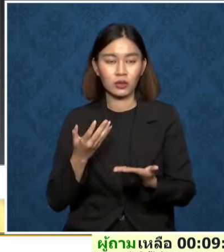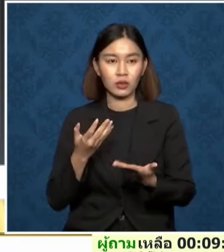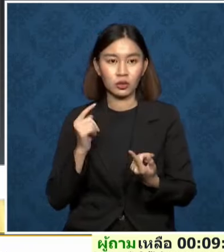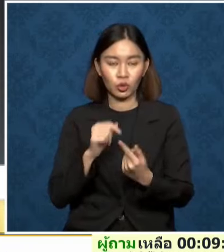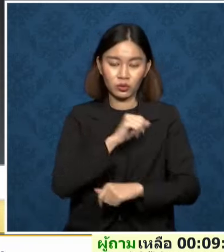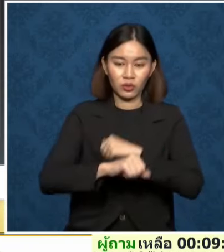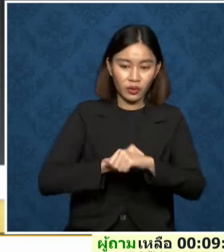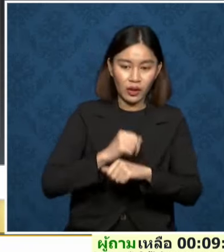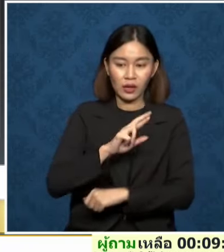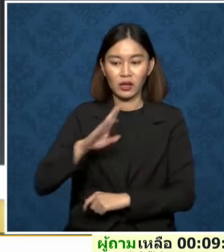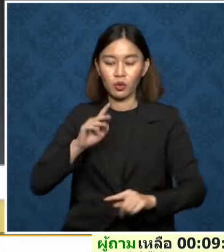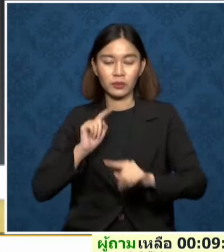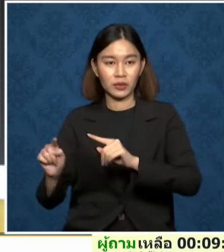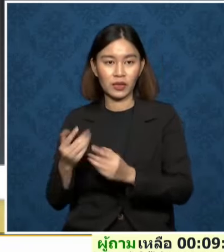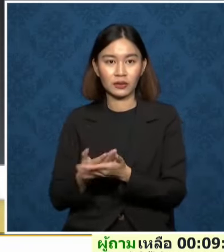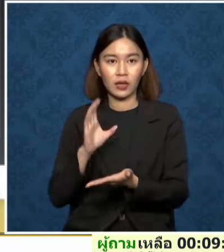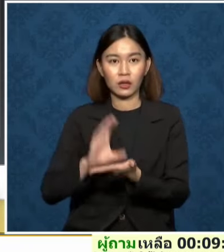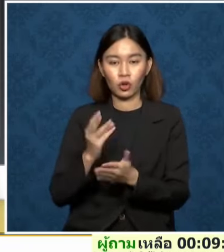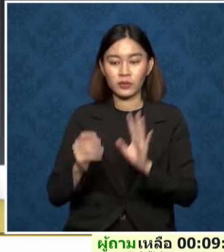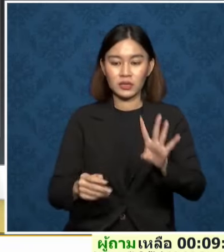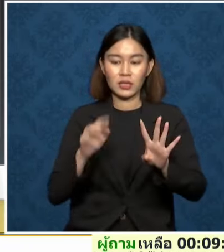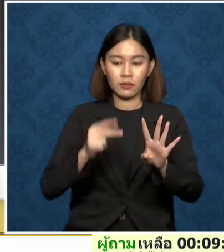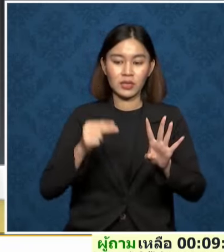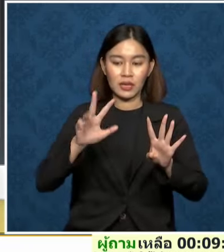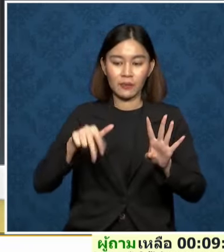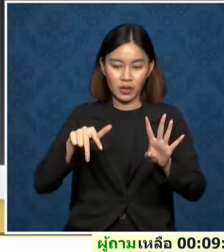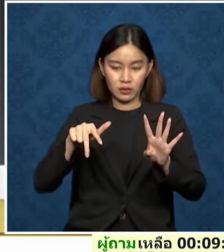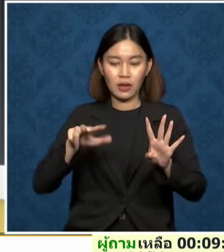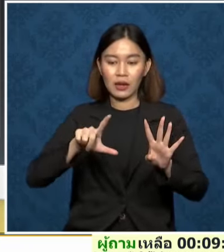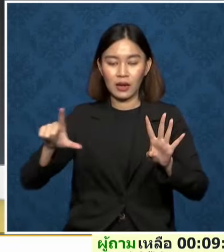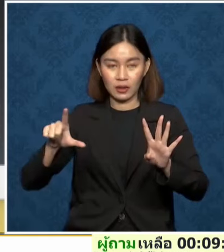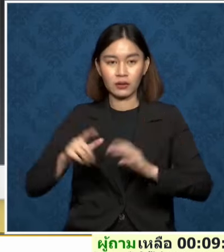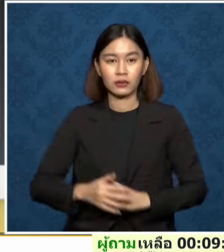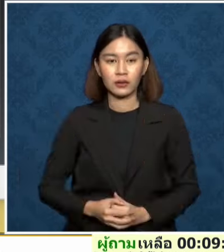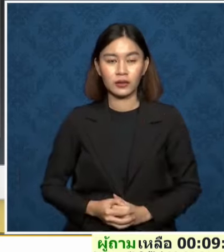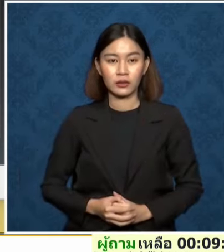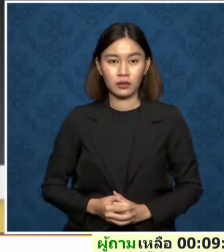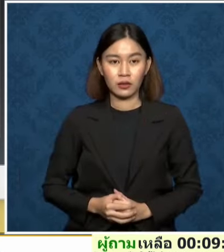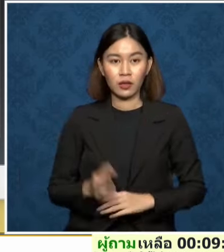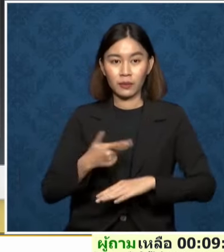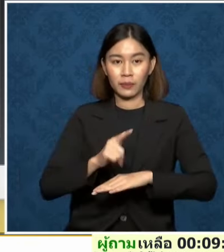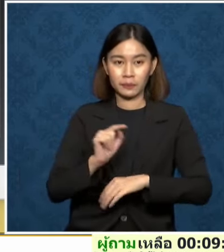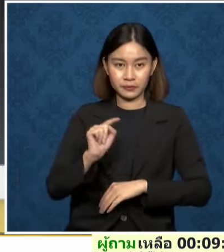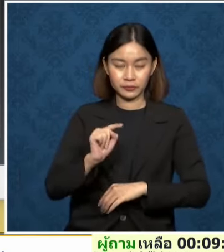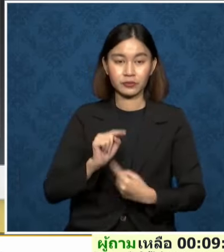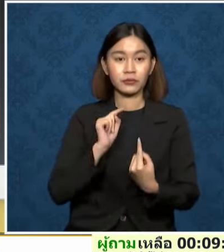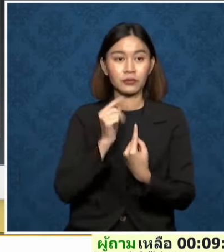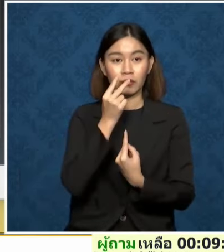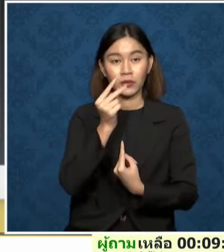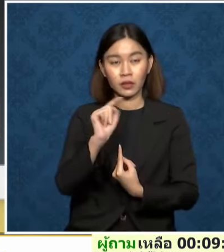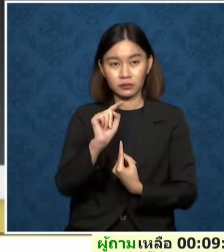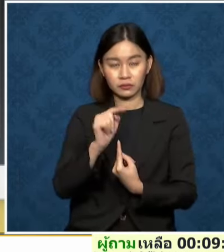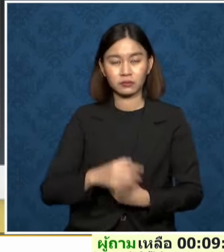นงานโยทางานระบบนะคะ งบประมาณ 43,000 ล้านบาทนะคะท่านประธานทขอรบค่ะจะเหนว่